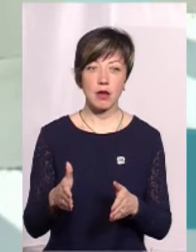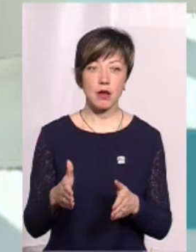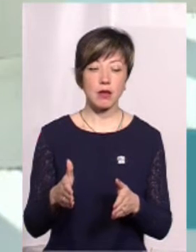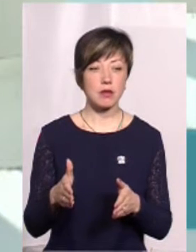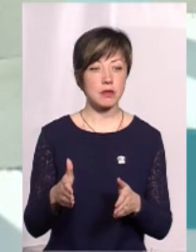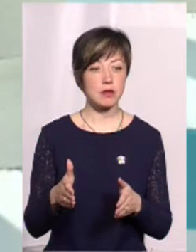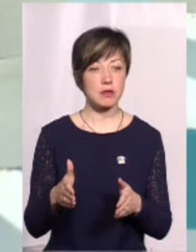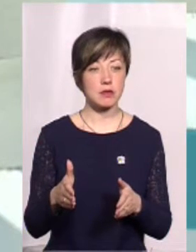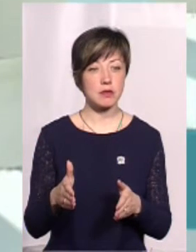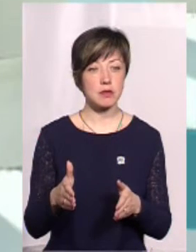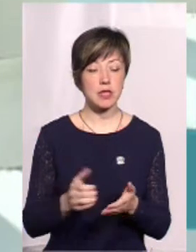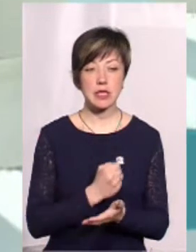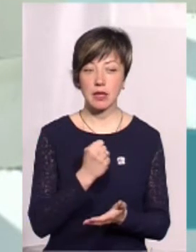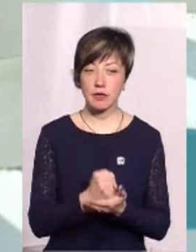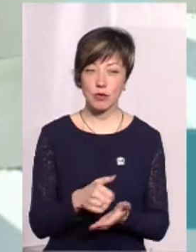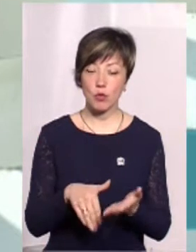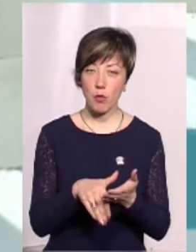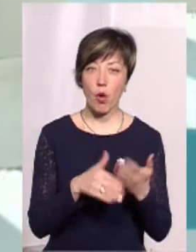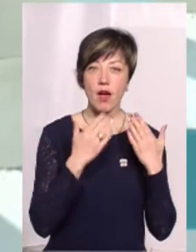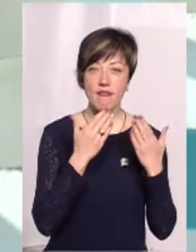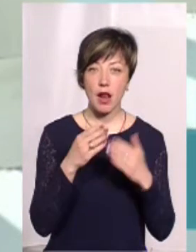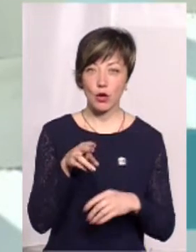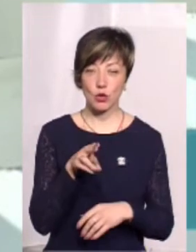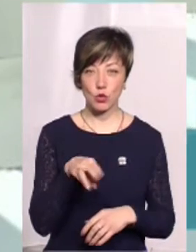він закріпив з допомогою